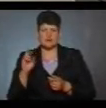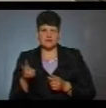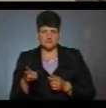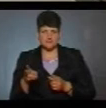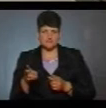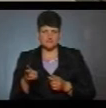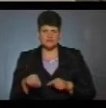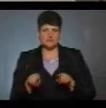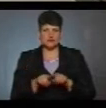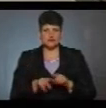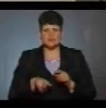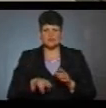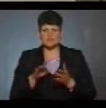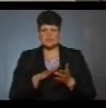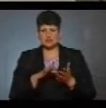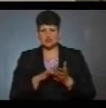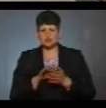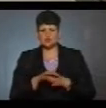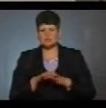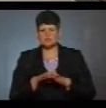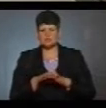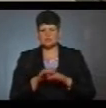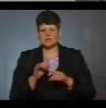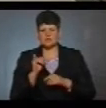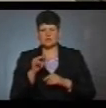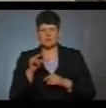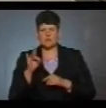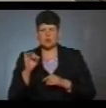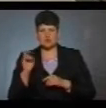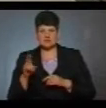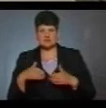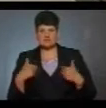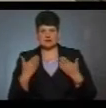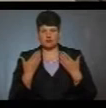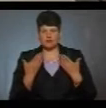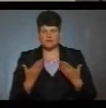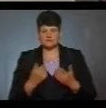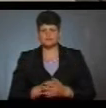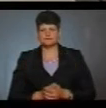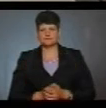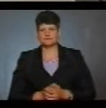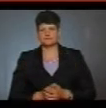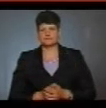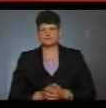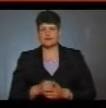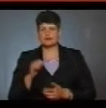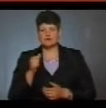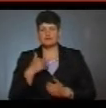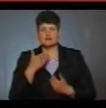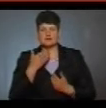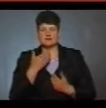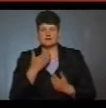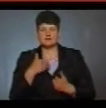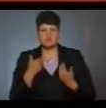також директор Центру суспільних досліджень «Поліс» Ігор Процик. Вітаю вас. Вітаю. Тож, насамперед, пане Андрію, звертаюся до вас. Хочу,